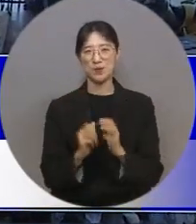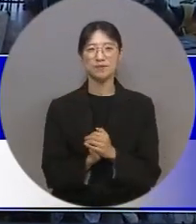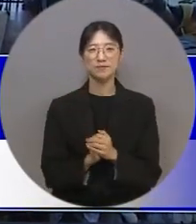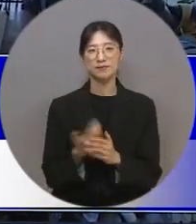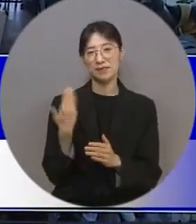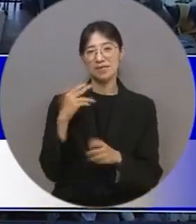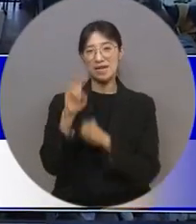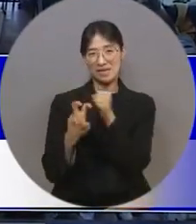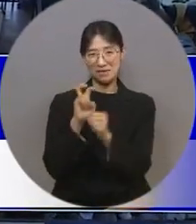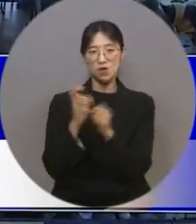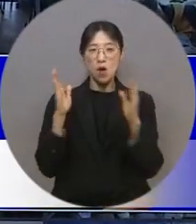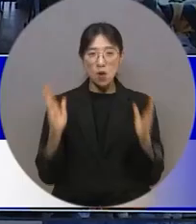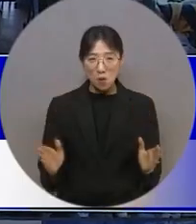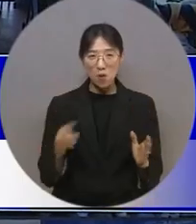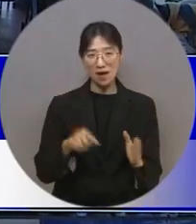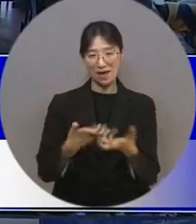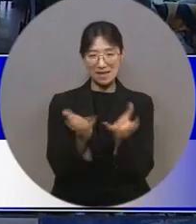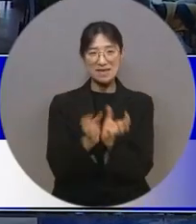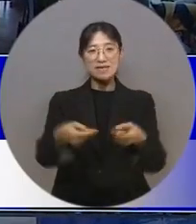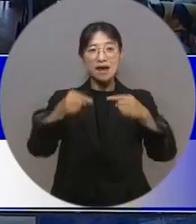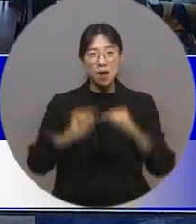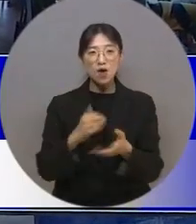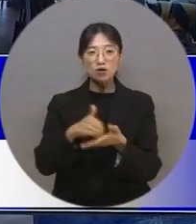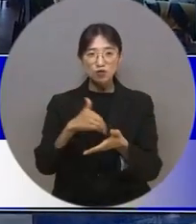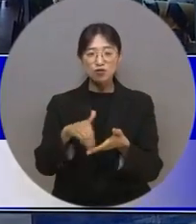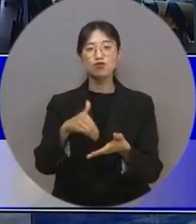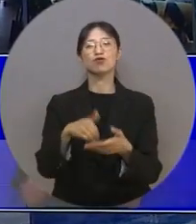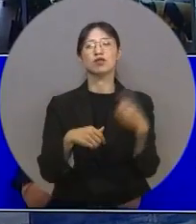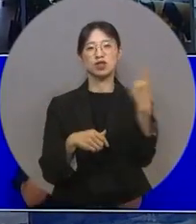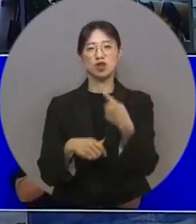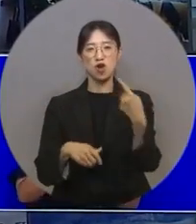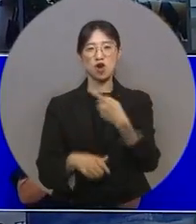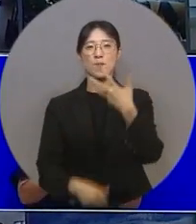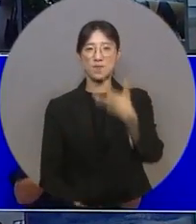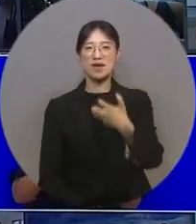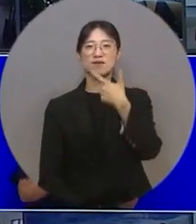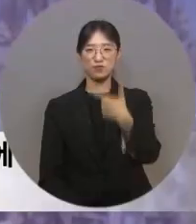20년 동안 드림팀과 함께한 청년은 1,086명에 이릅니다.